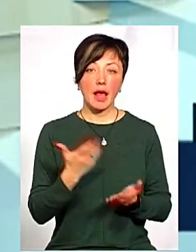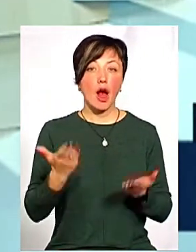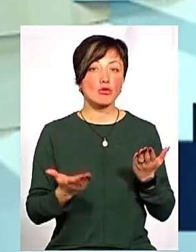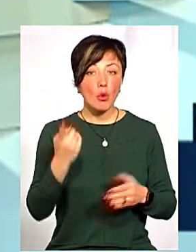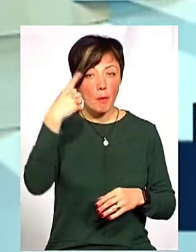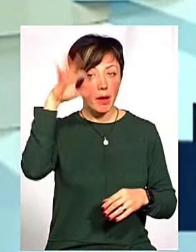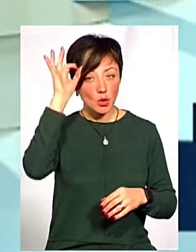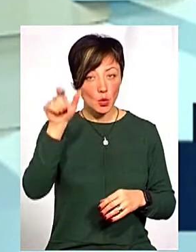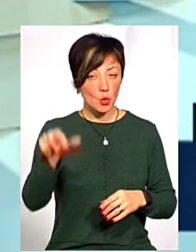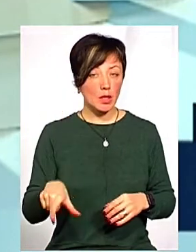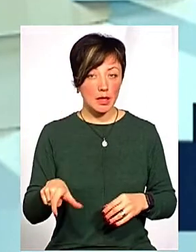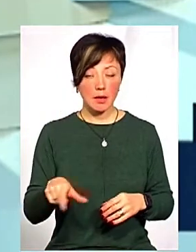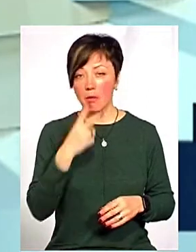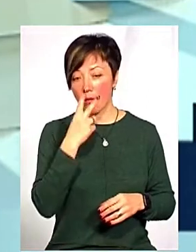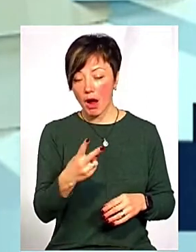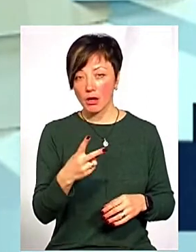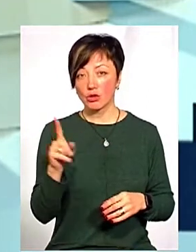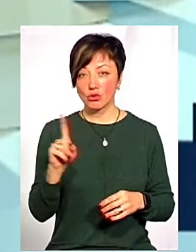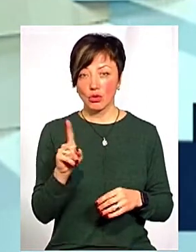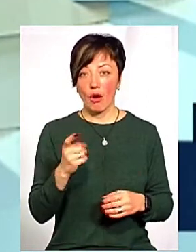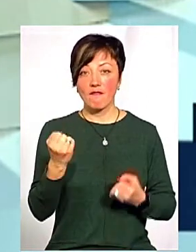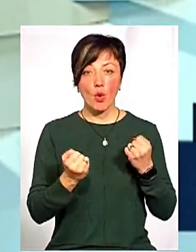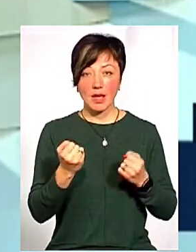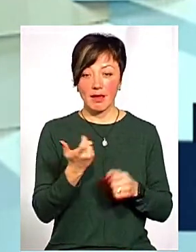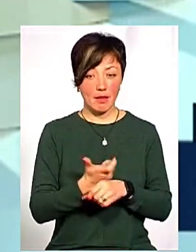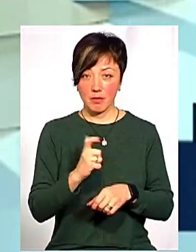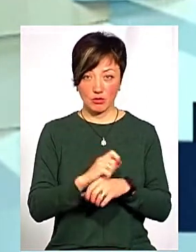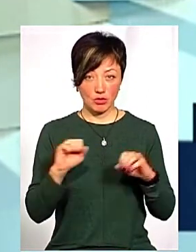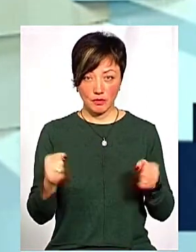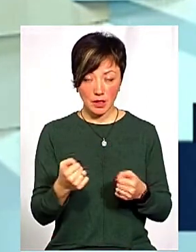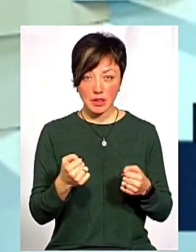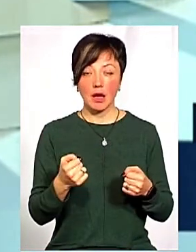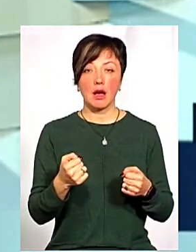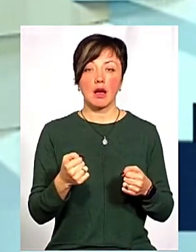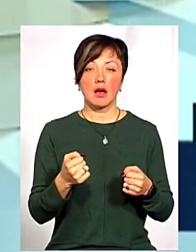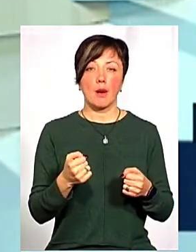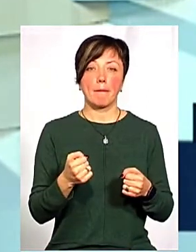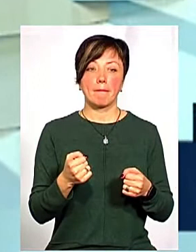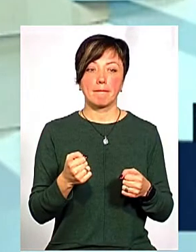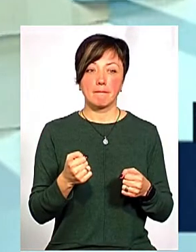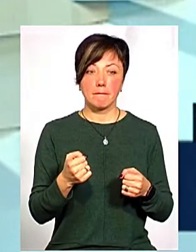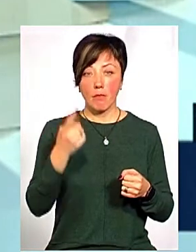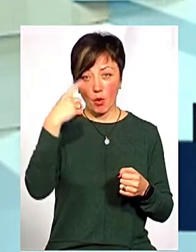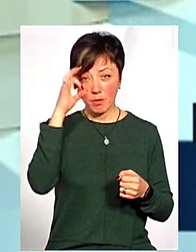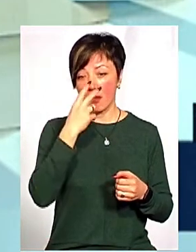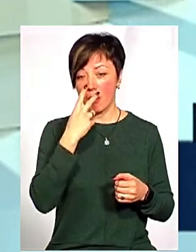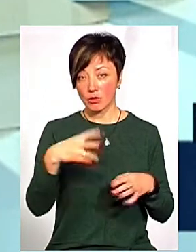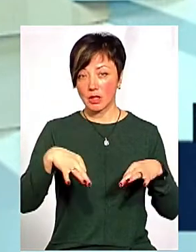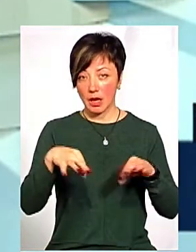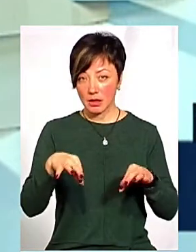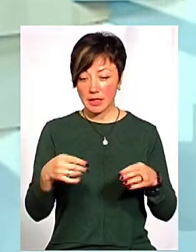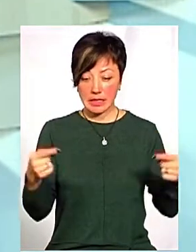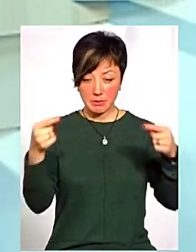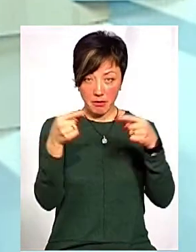навіть якщо патрульний бачить, що водій не перевищує порушення швидкісного режиму, патрульний бачить, що транспортний